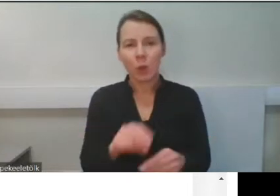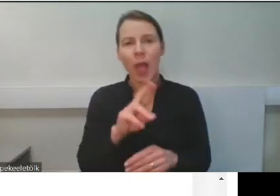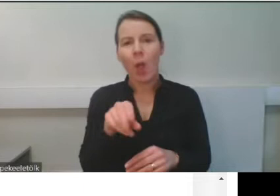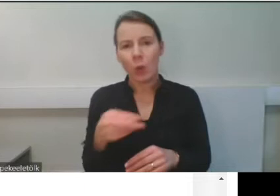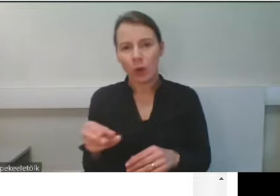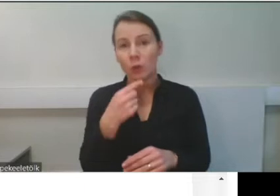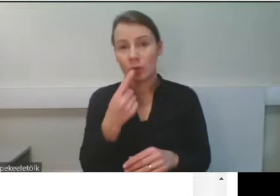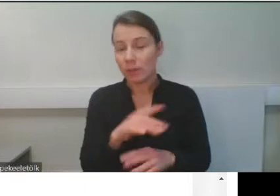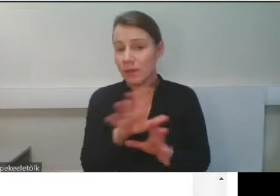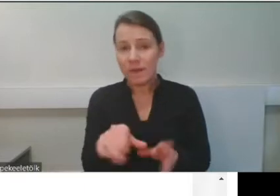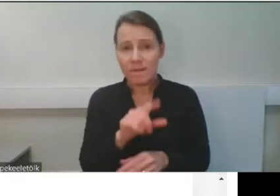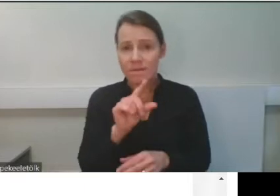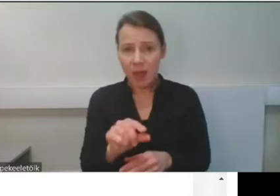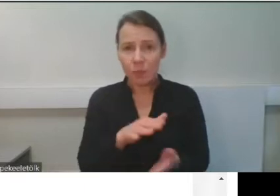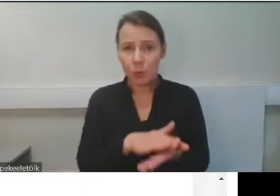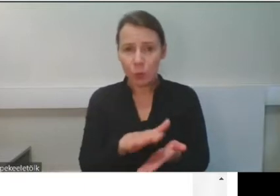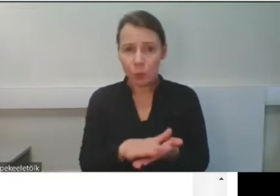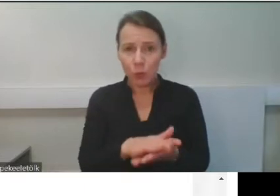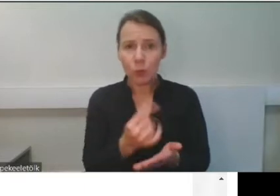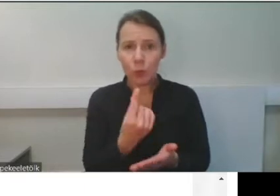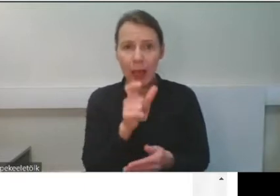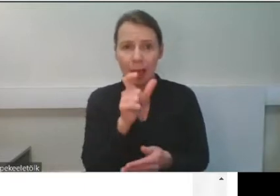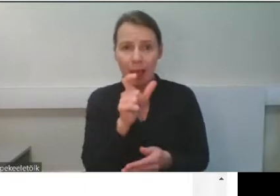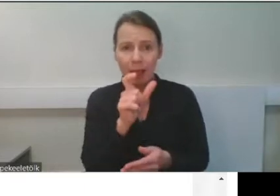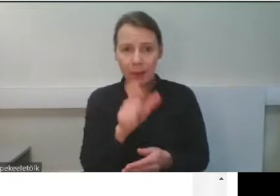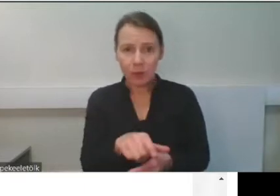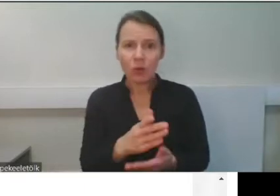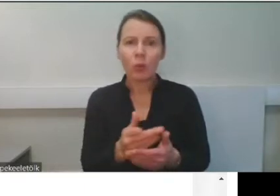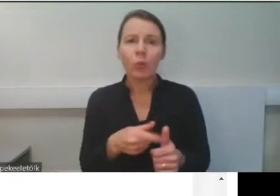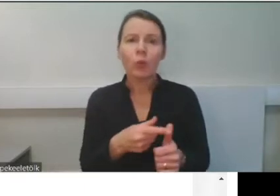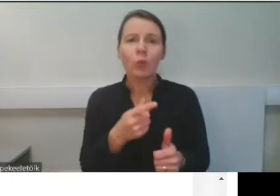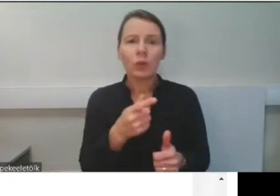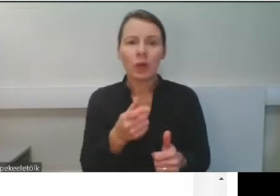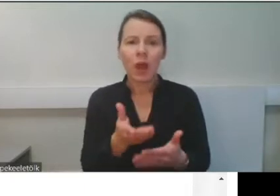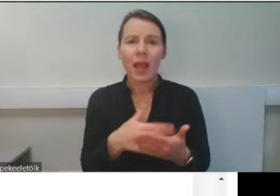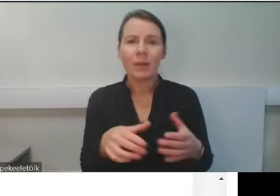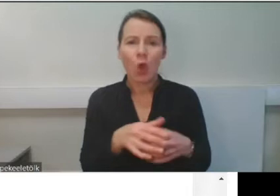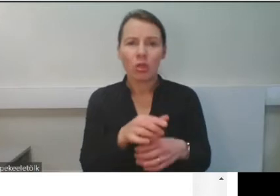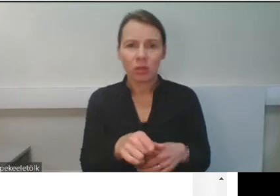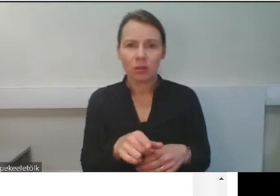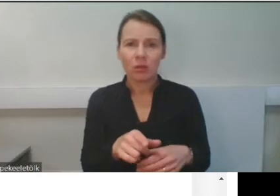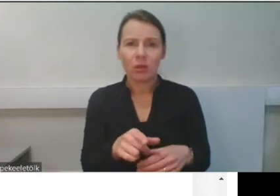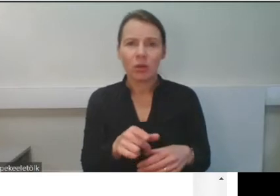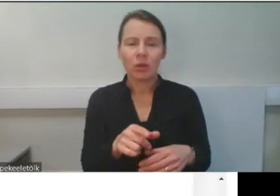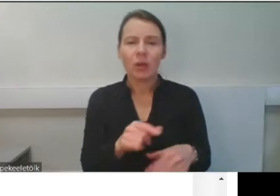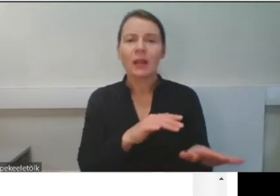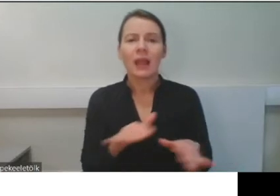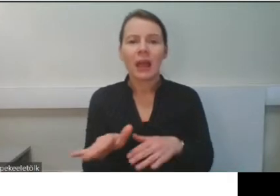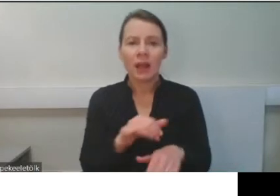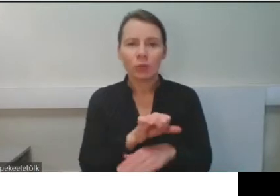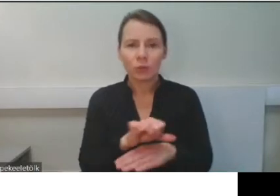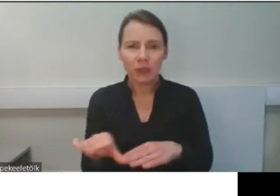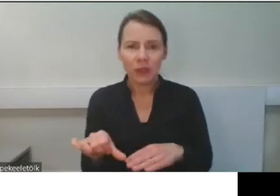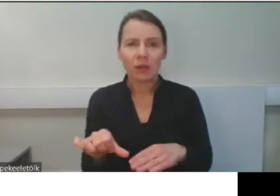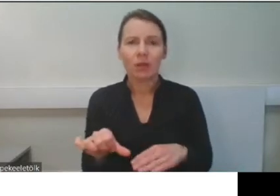keskmised kulutused leibkonna liikme kohta. Ja siin saab vaadata ka seda puudega leibkonna liikme olemasolu järgi. Võib edasi panna.